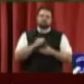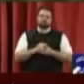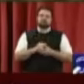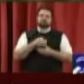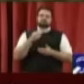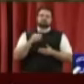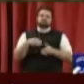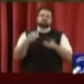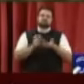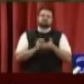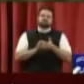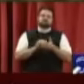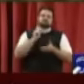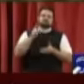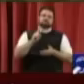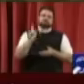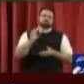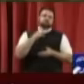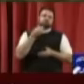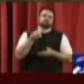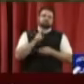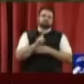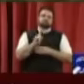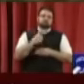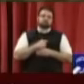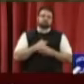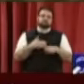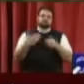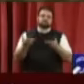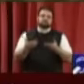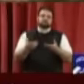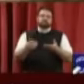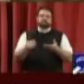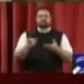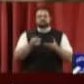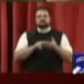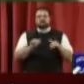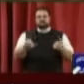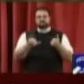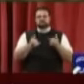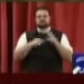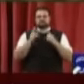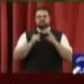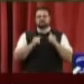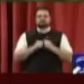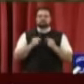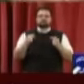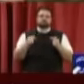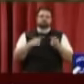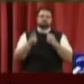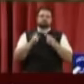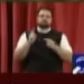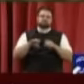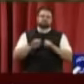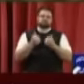-am acum, las, chideau mai încolo. Dar nu-i spui că nu poți să dai, știi? Și atunci se creează dezarmonie și să-ți trecă prietenii aia.